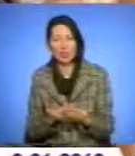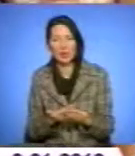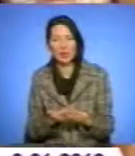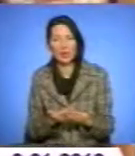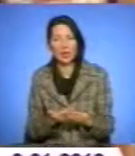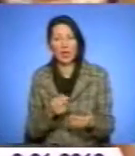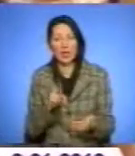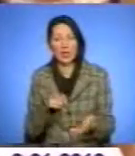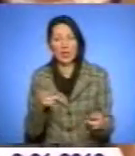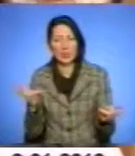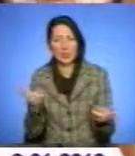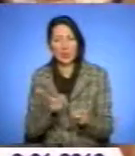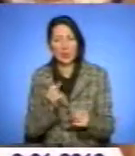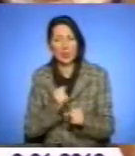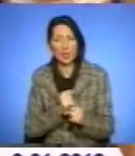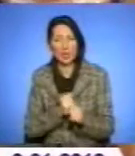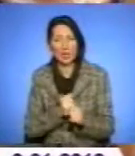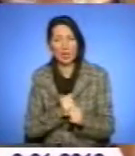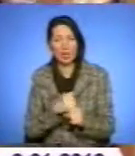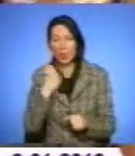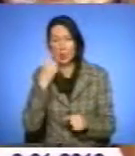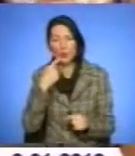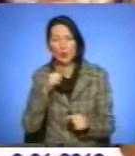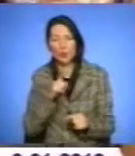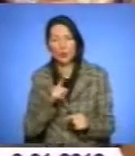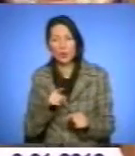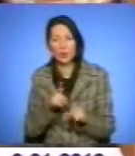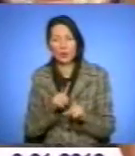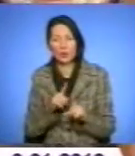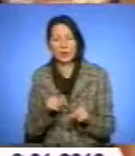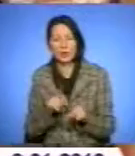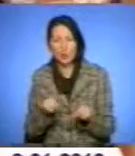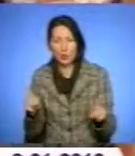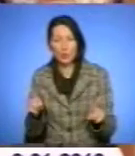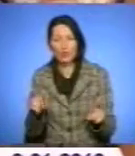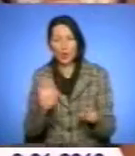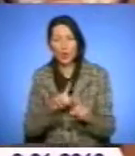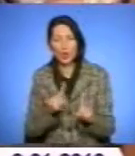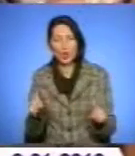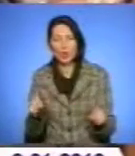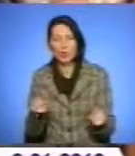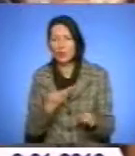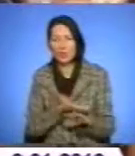взірець, як треба чинити в особливо тяжкі та в особливо екстремальні